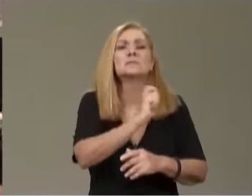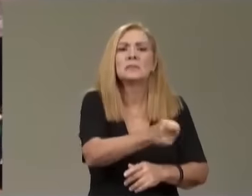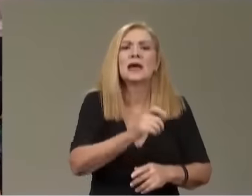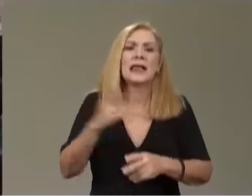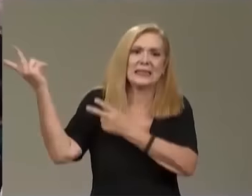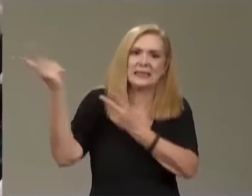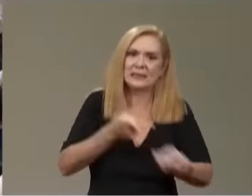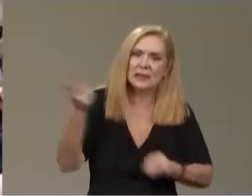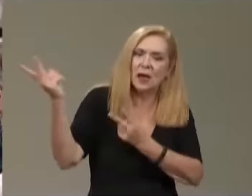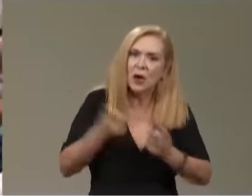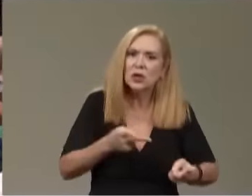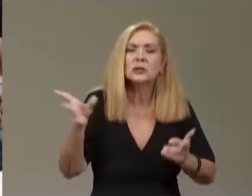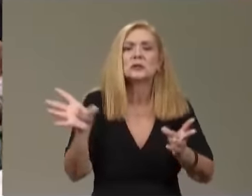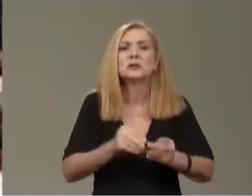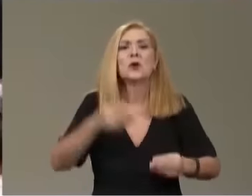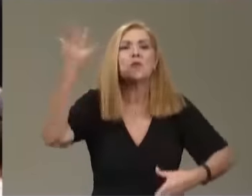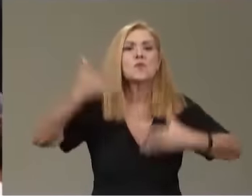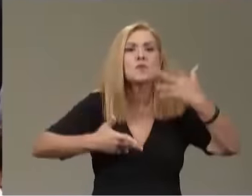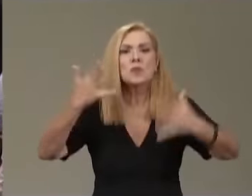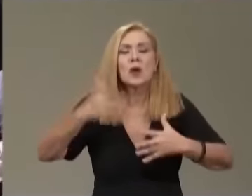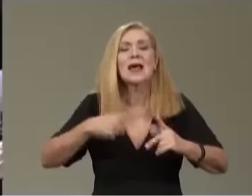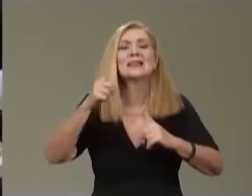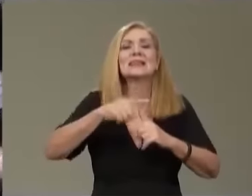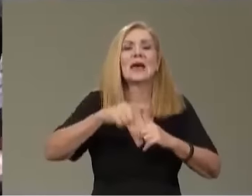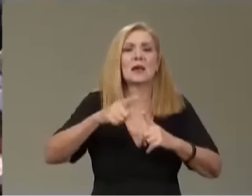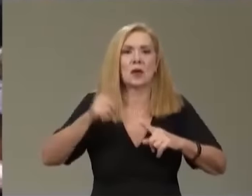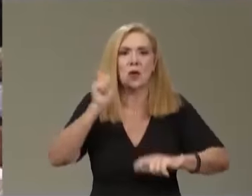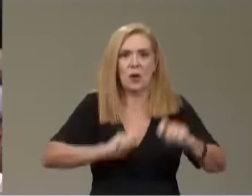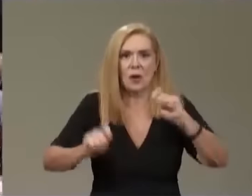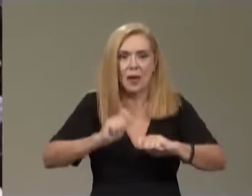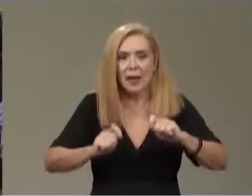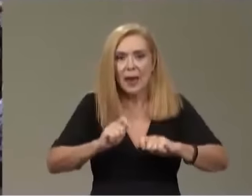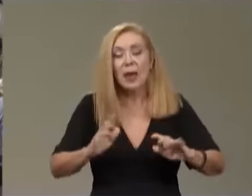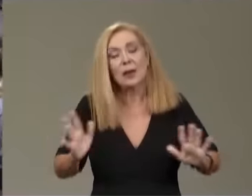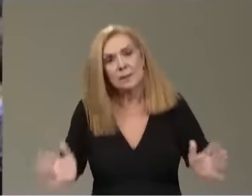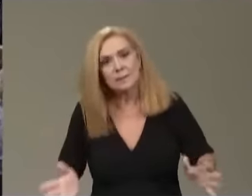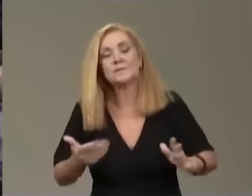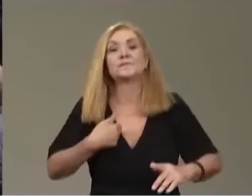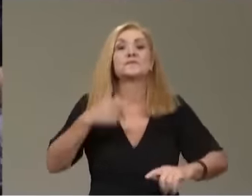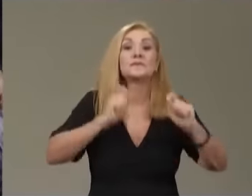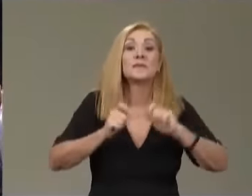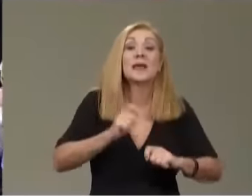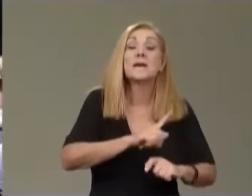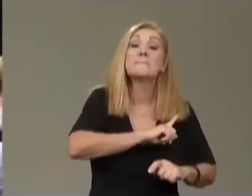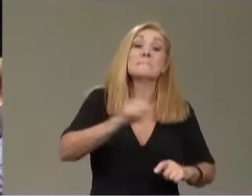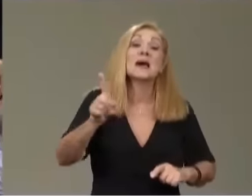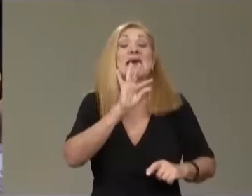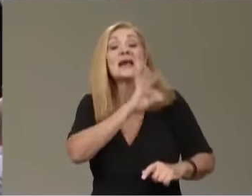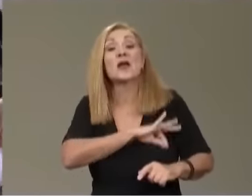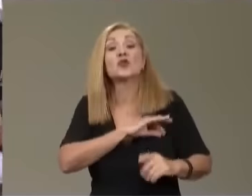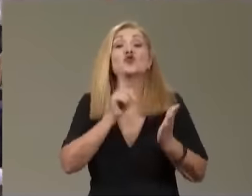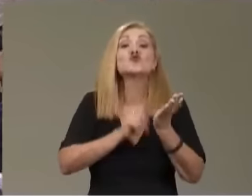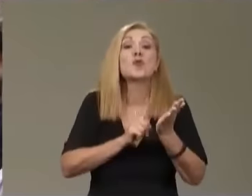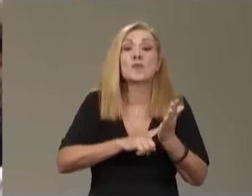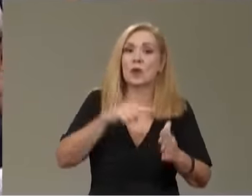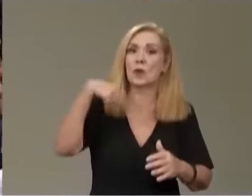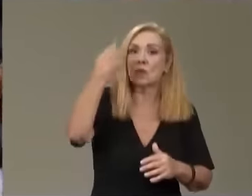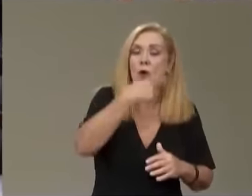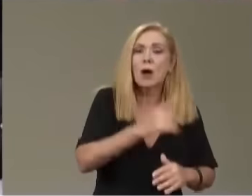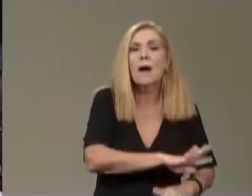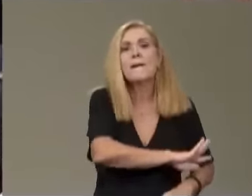τους προϋπολογισμούς των τεχνικών έργων. Και από τη σύσταση μη κερδοσκοπικών νομικών προσώπων μέχρι την